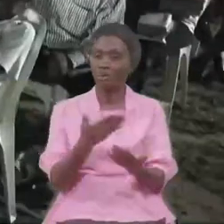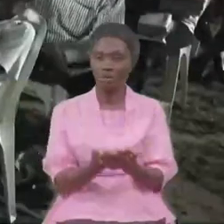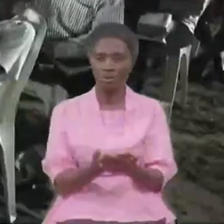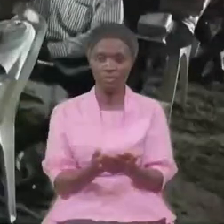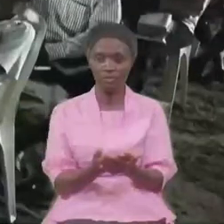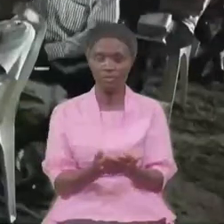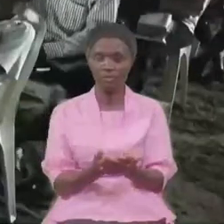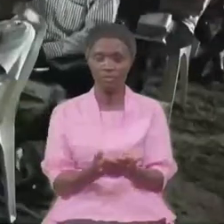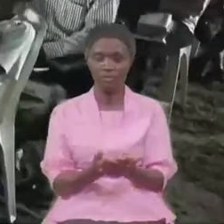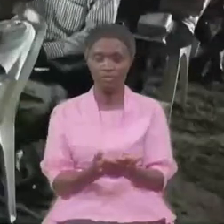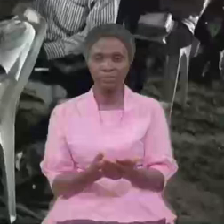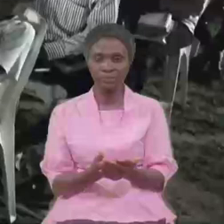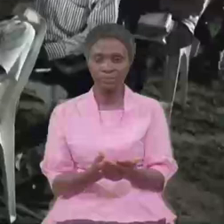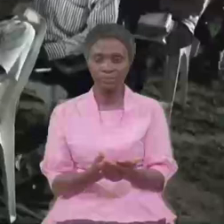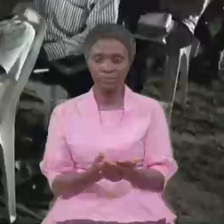tous.